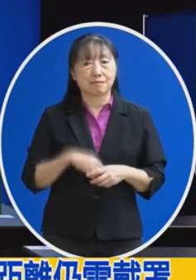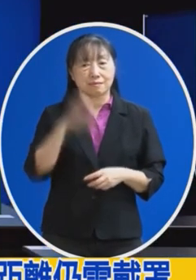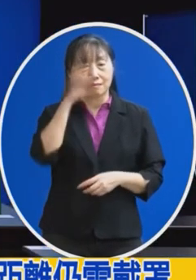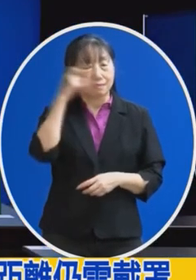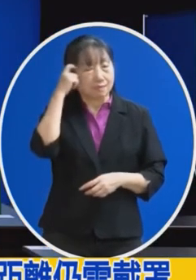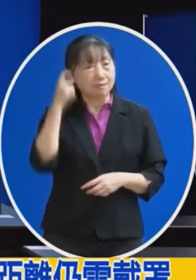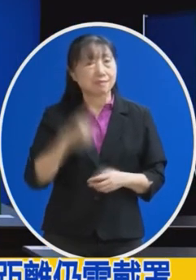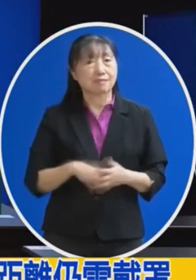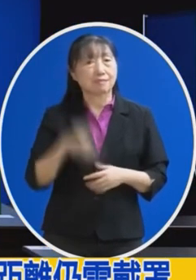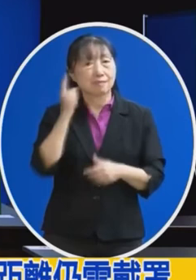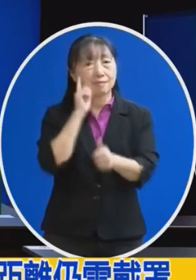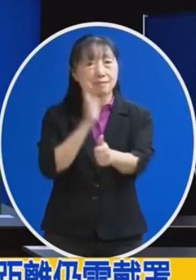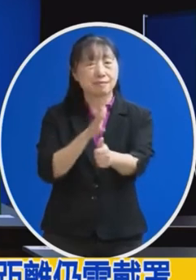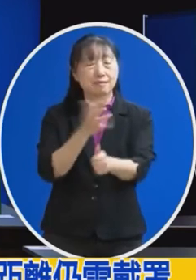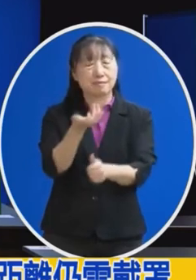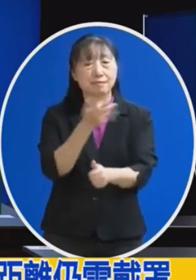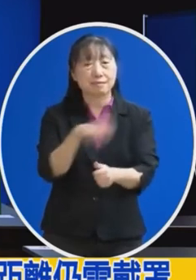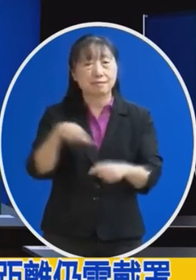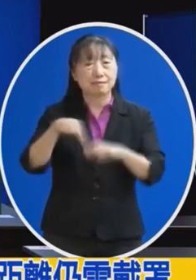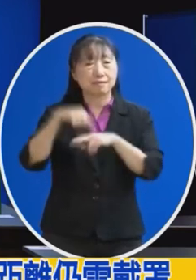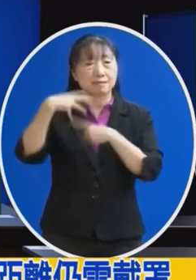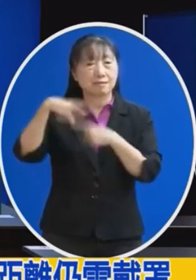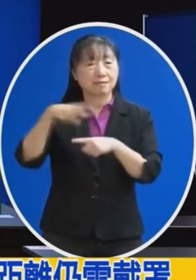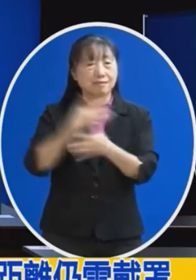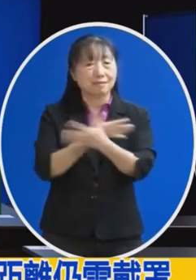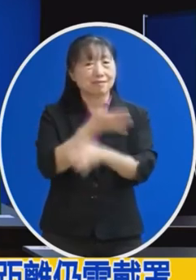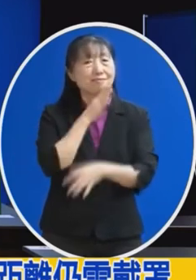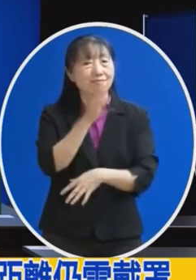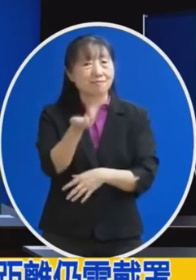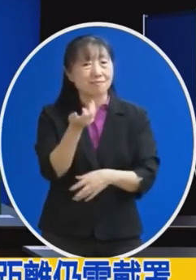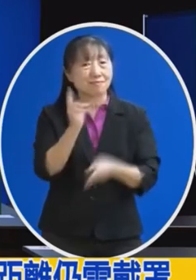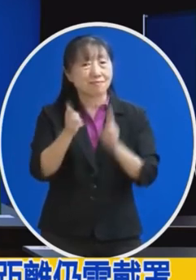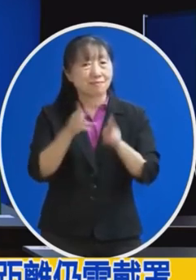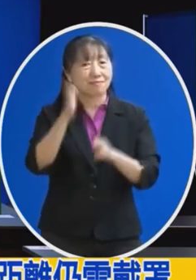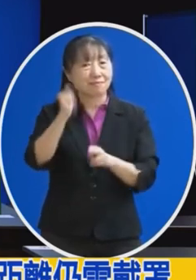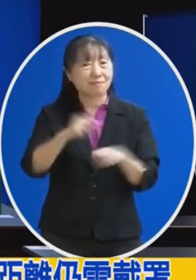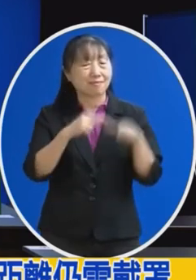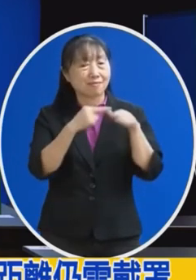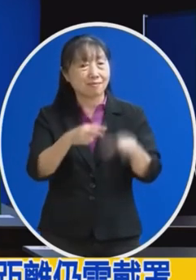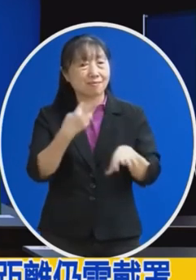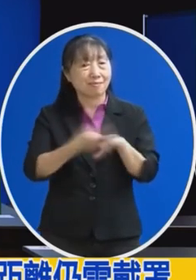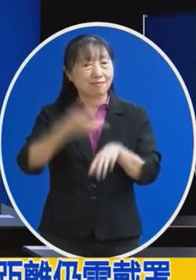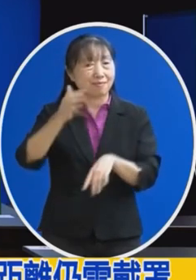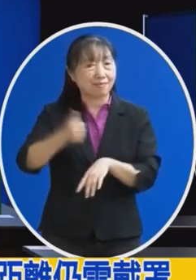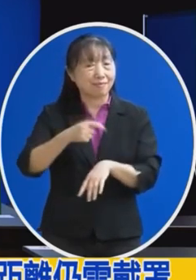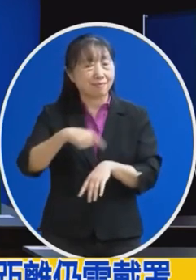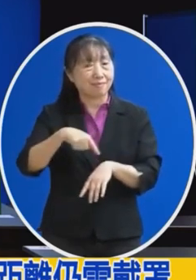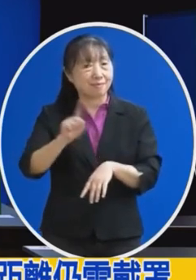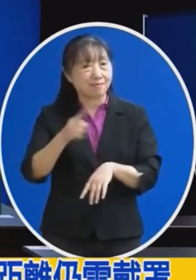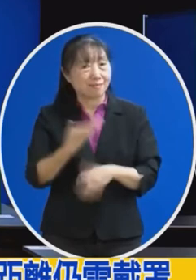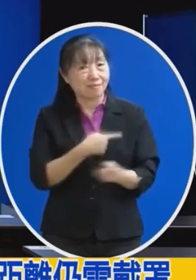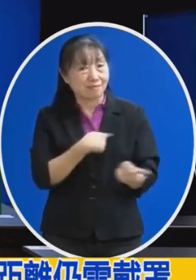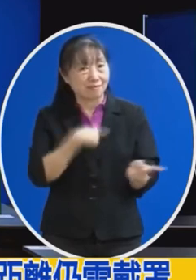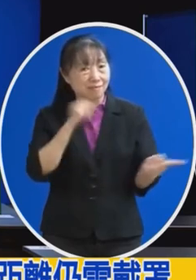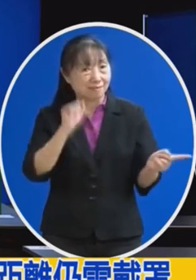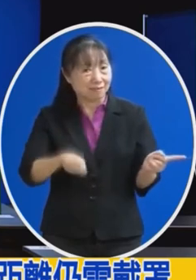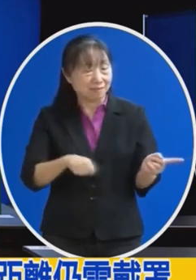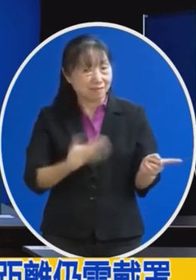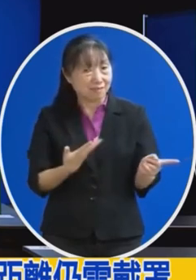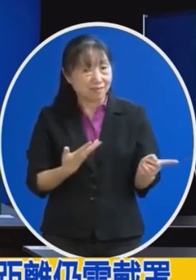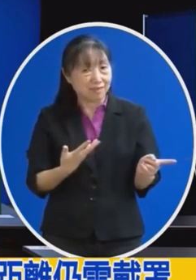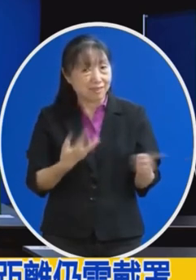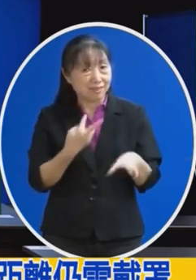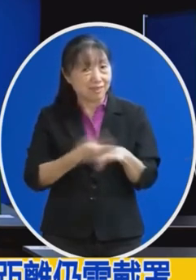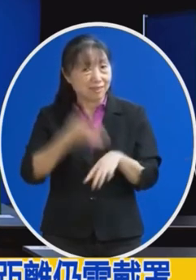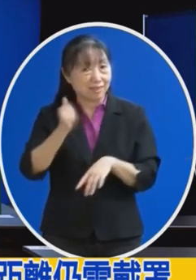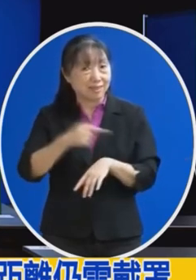不好意思，那个想请教，刚刚金钟奖部分，指挥官推荐罗富嘛？那罗富有意愿参加吗？参演？